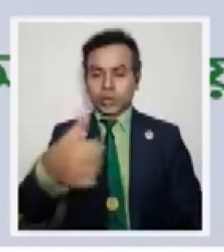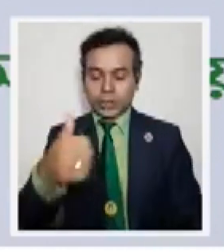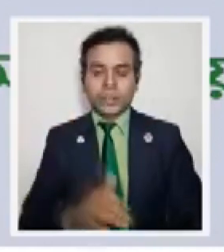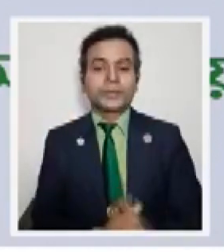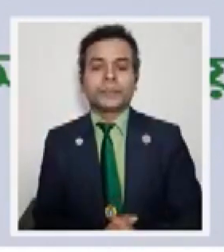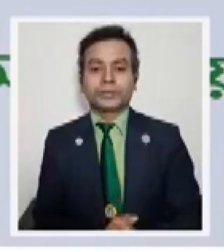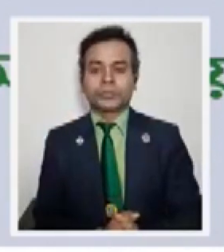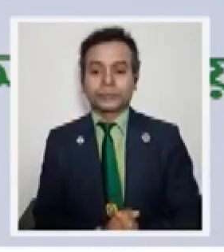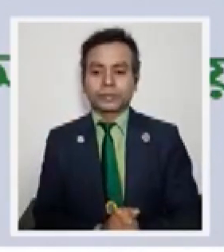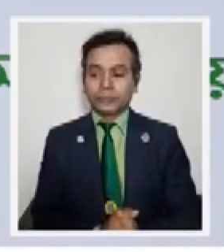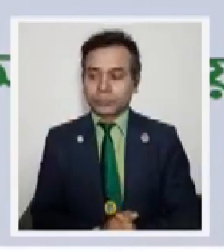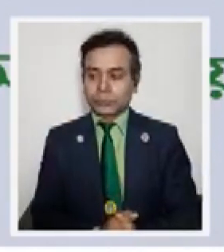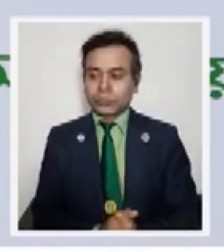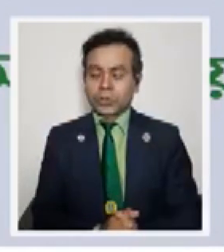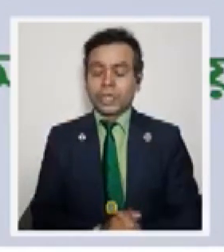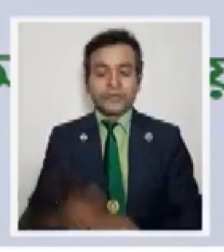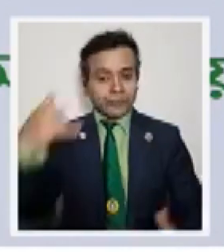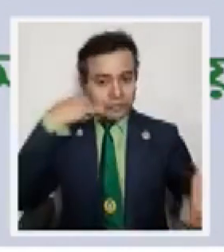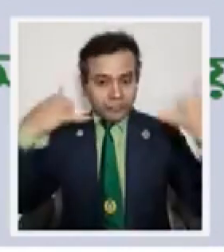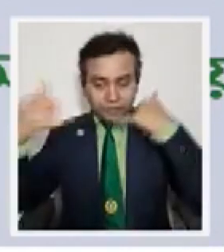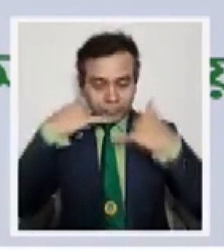22,16,475টি, বর্তমানে মজুত আছে